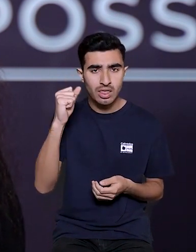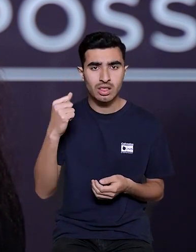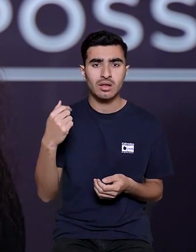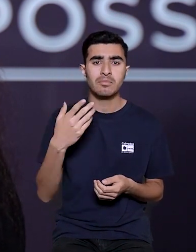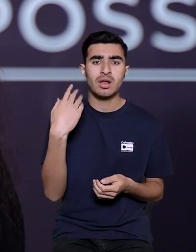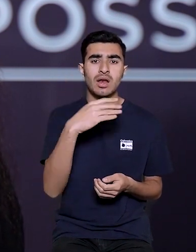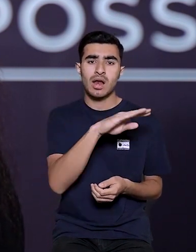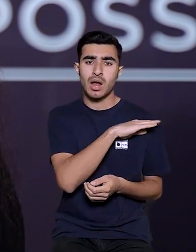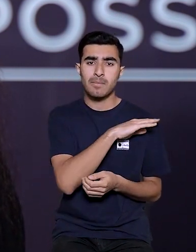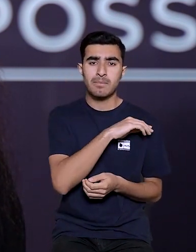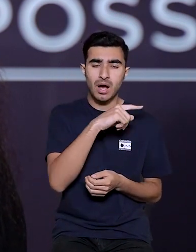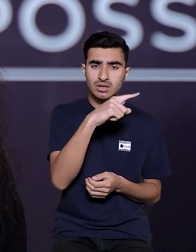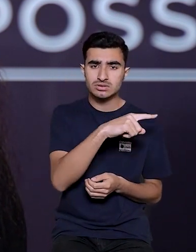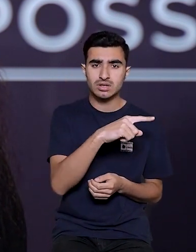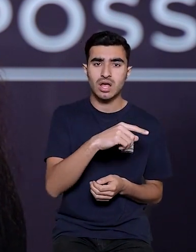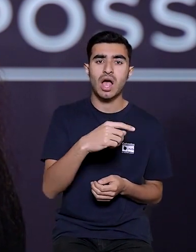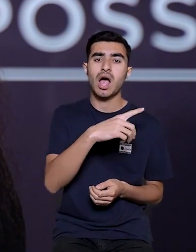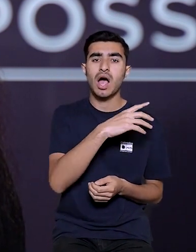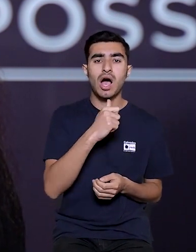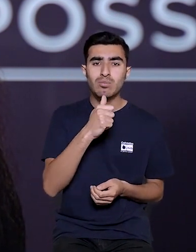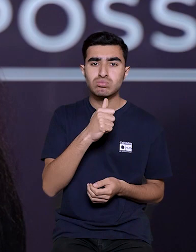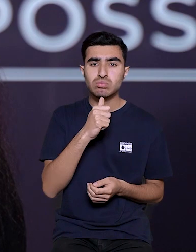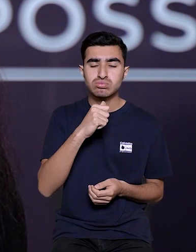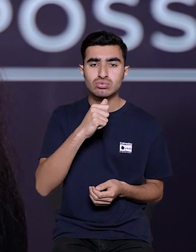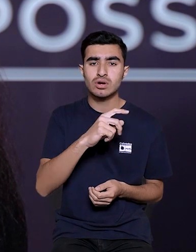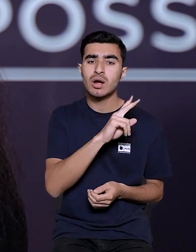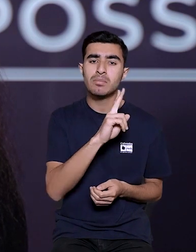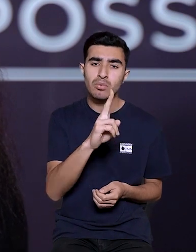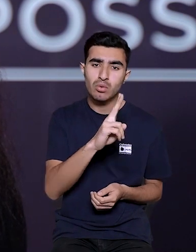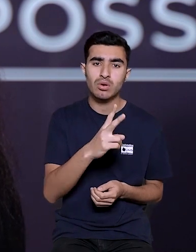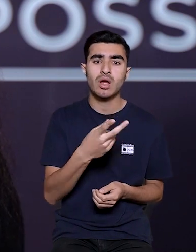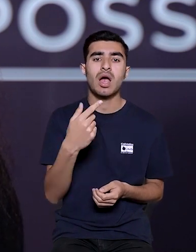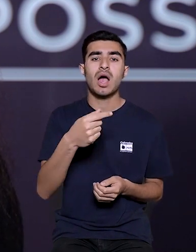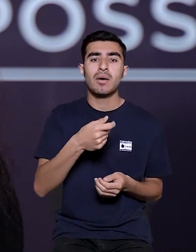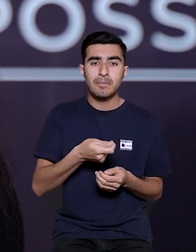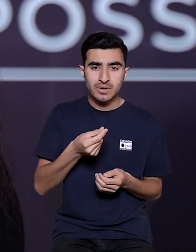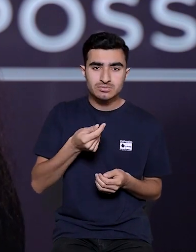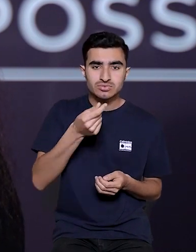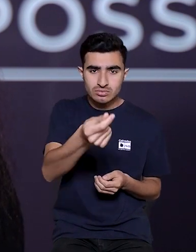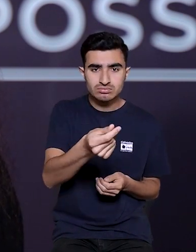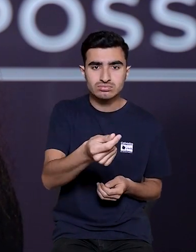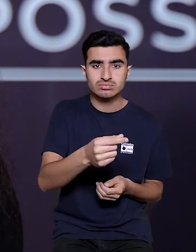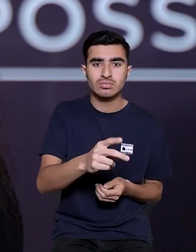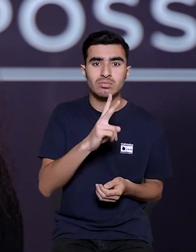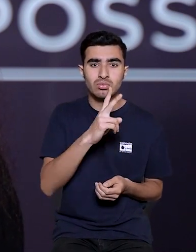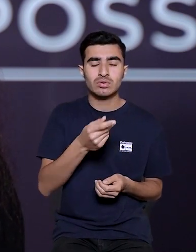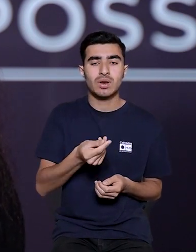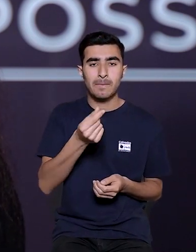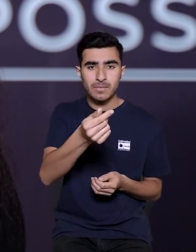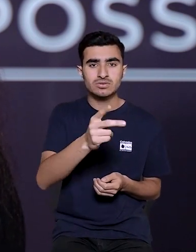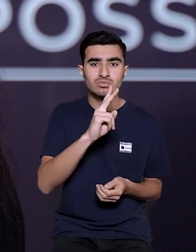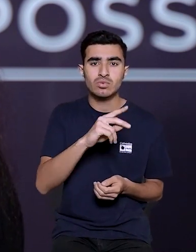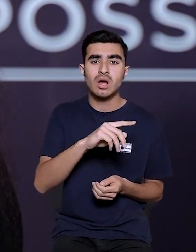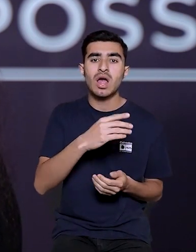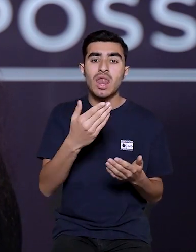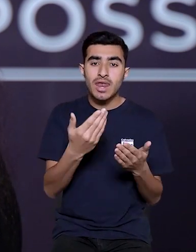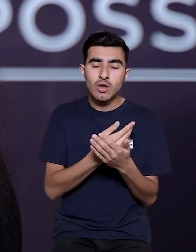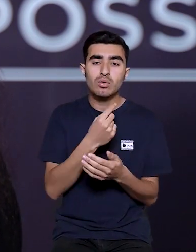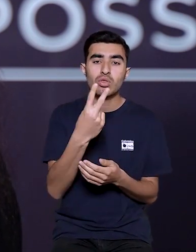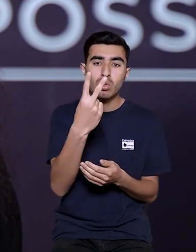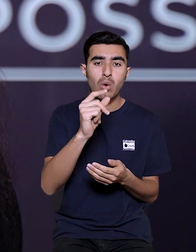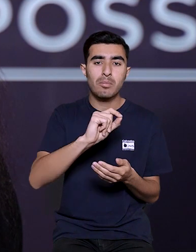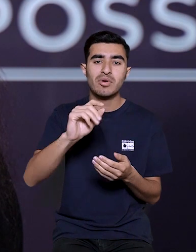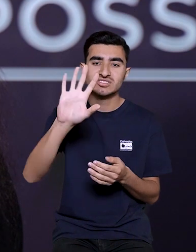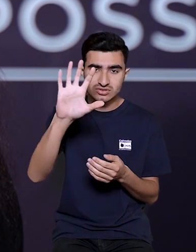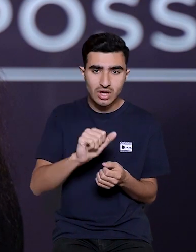नौरीन के भाई ने अपने अब्बा को पैसे दिए कि ये ले पैसे, अल्लाह रखा से जाके नौरीन के लिए 2